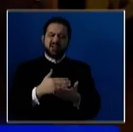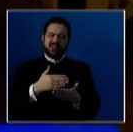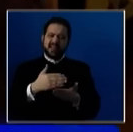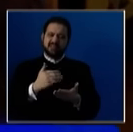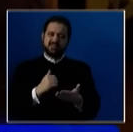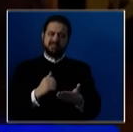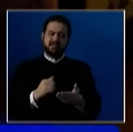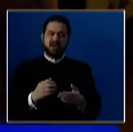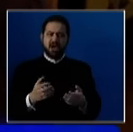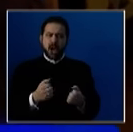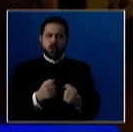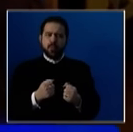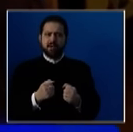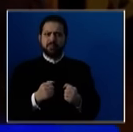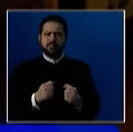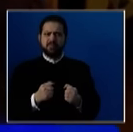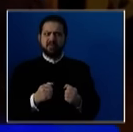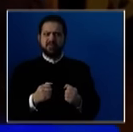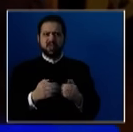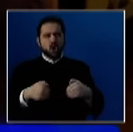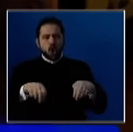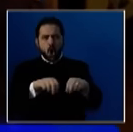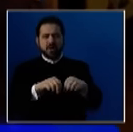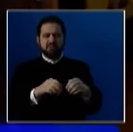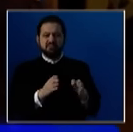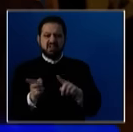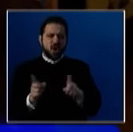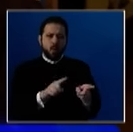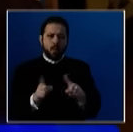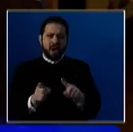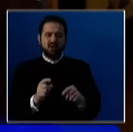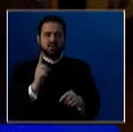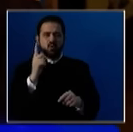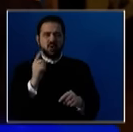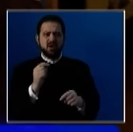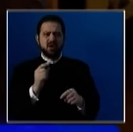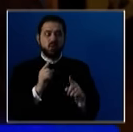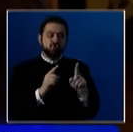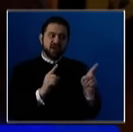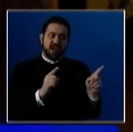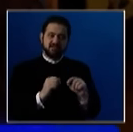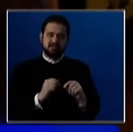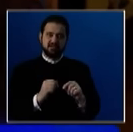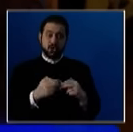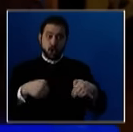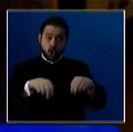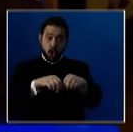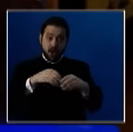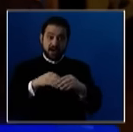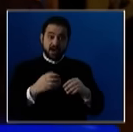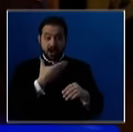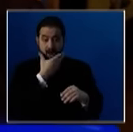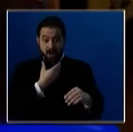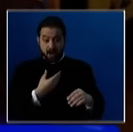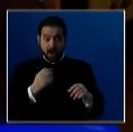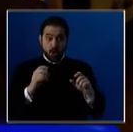întâmplă și anume prea ne comparăm unii cu ceilalți. Noi în mănăstire ne putem da